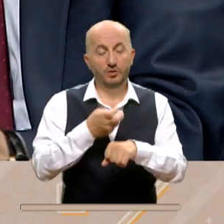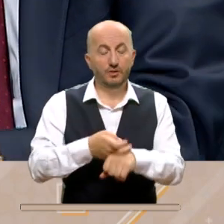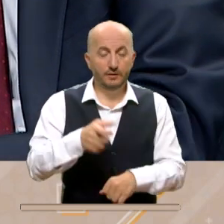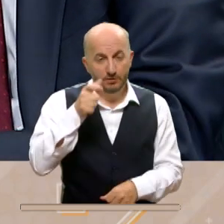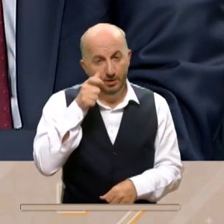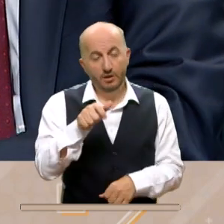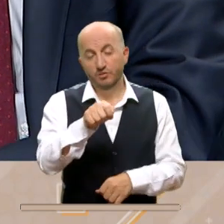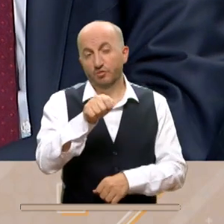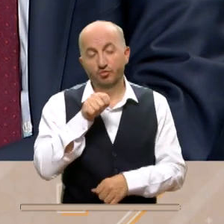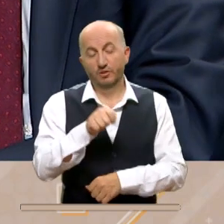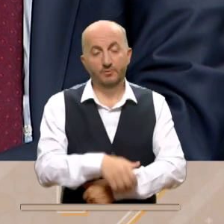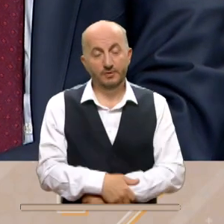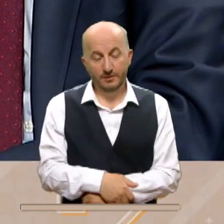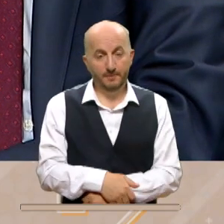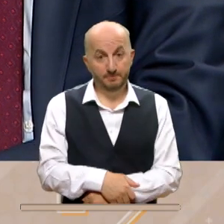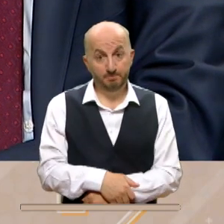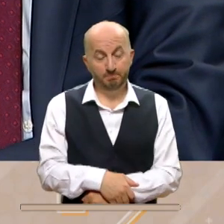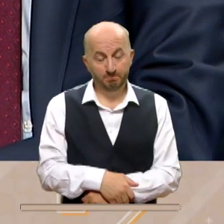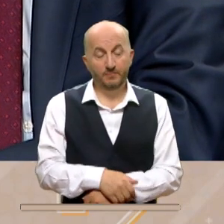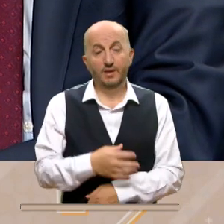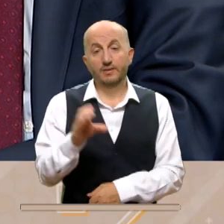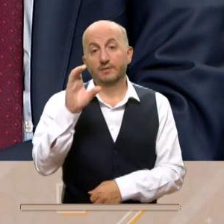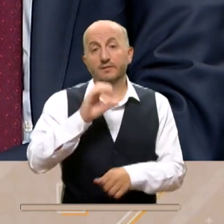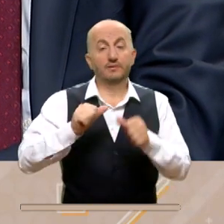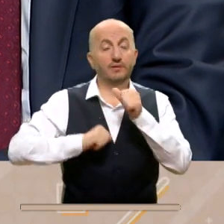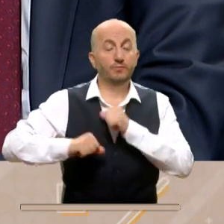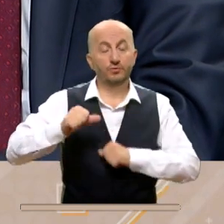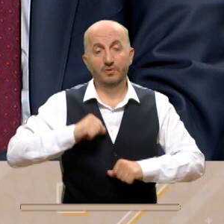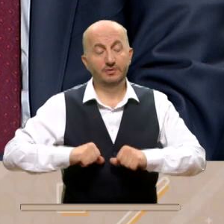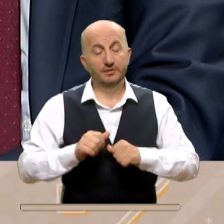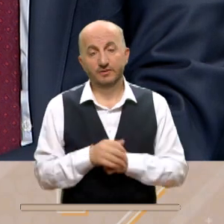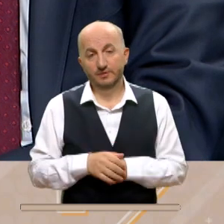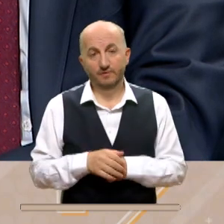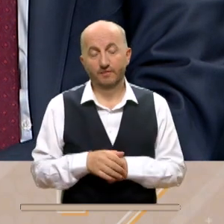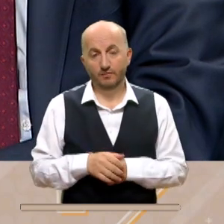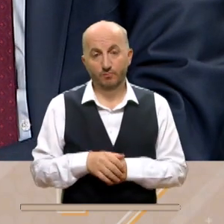dikkati çekmekte açıkçası. İlahiyat fakültemiz